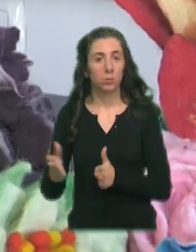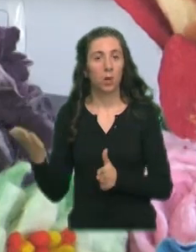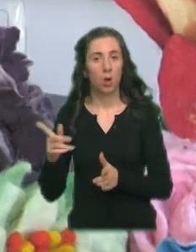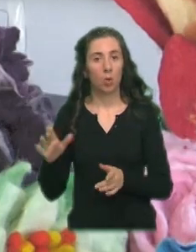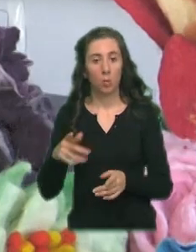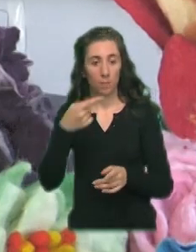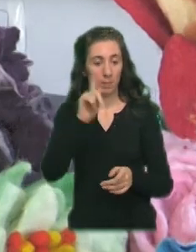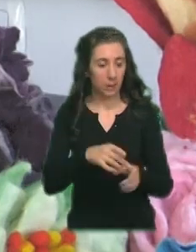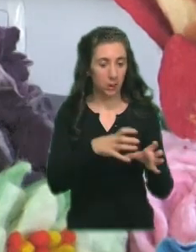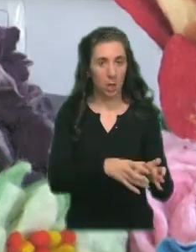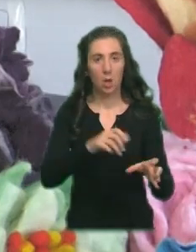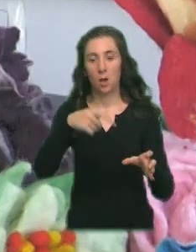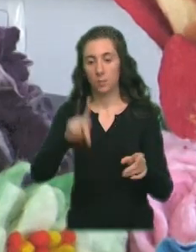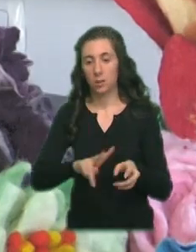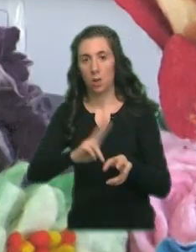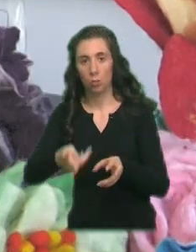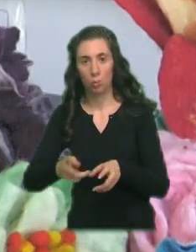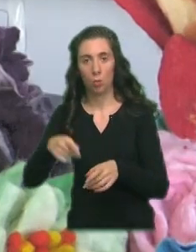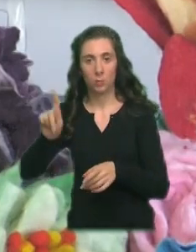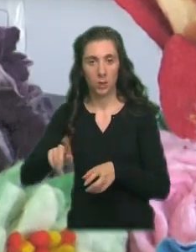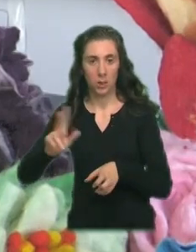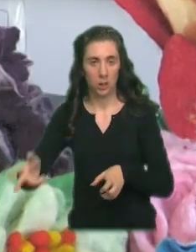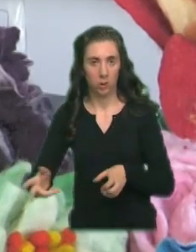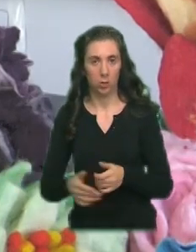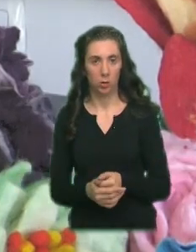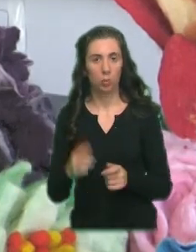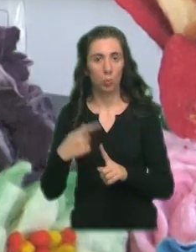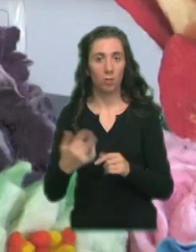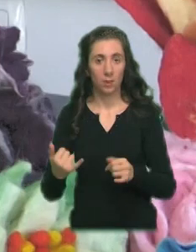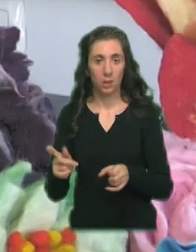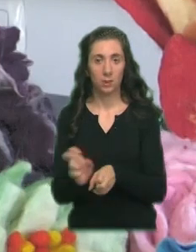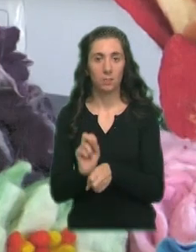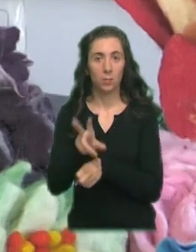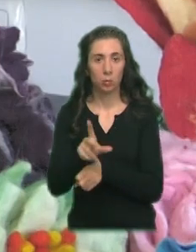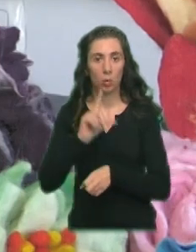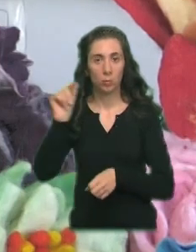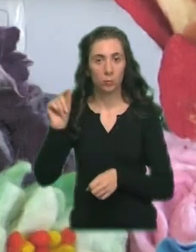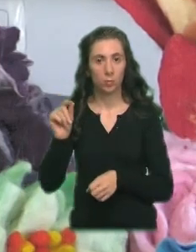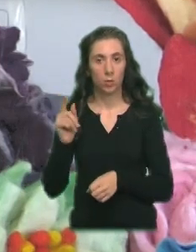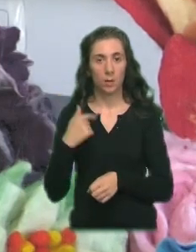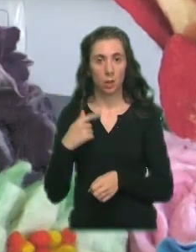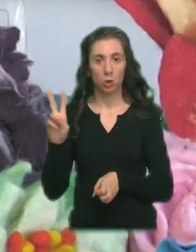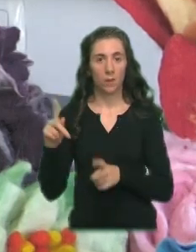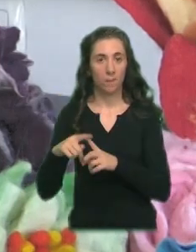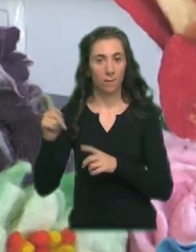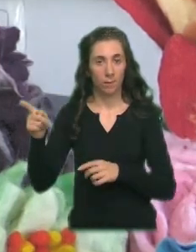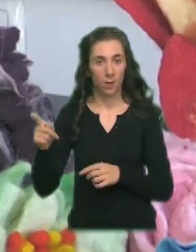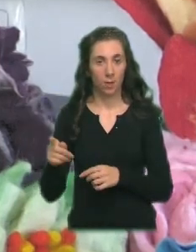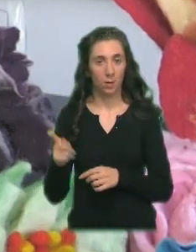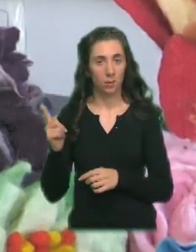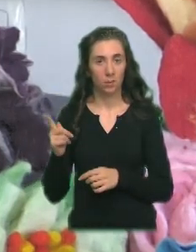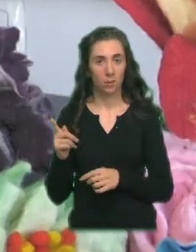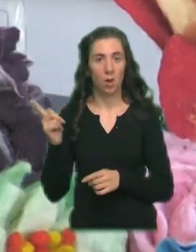tome. Sve to uspijeva, pored toga mi organiziramo i plivanje svakog petka i tu je